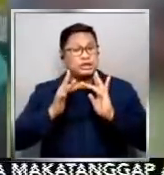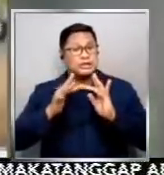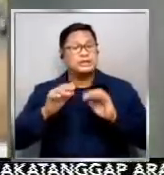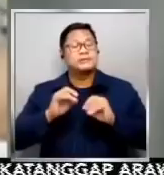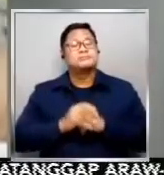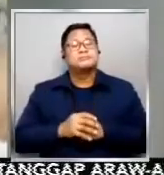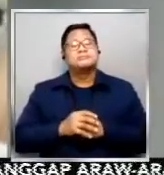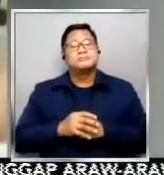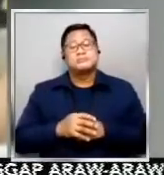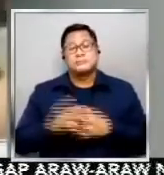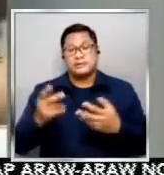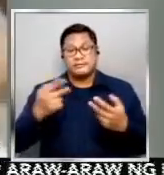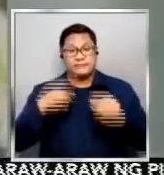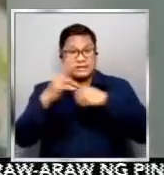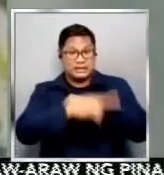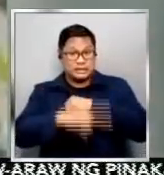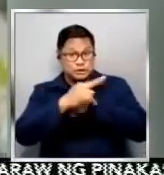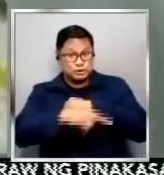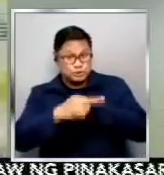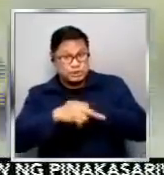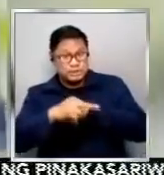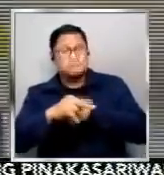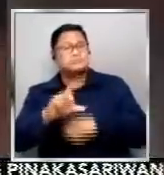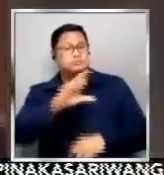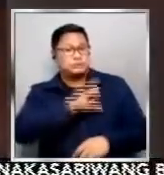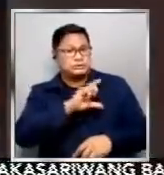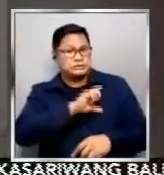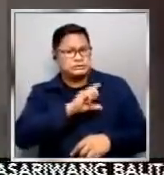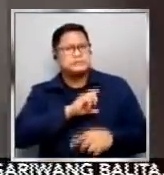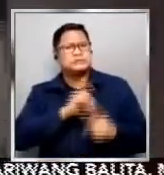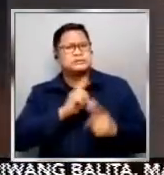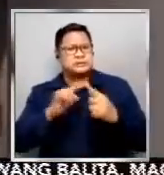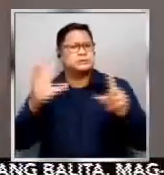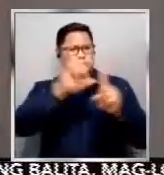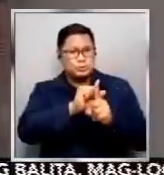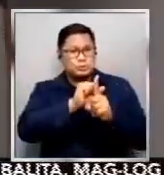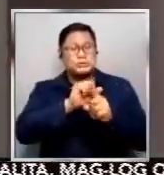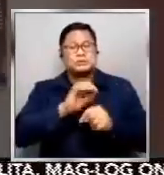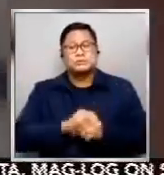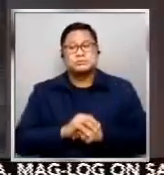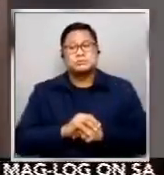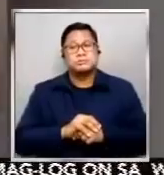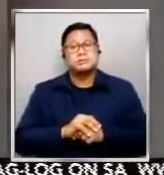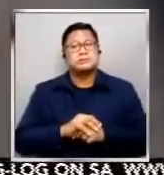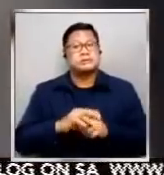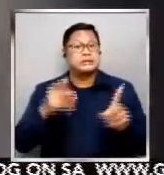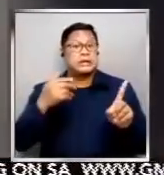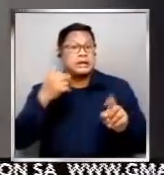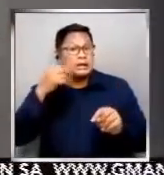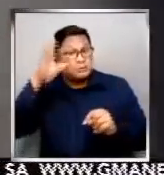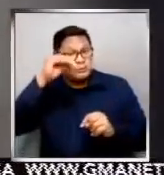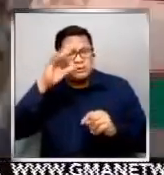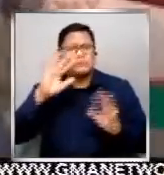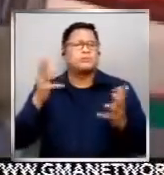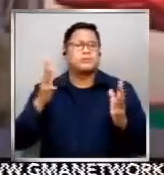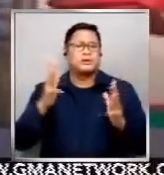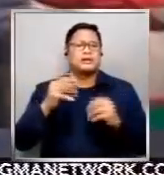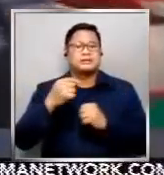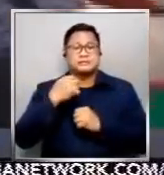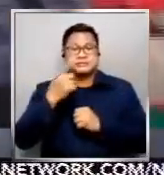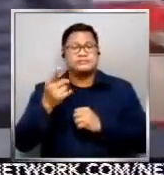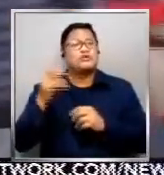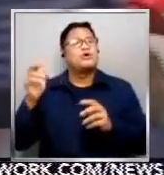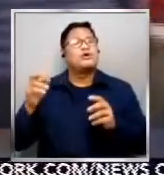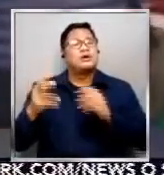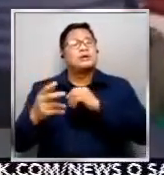Regional Anti-Cybercrime Unit 4A at na-entrap ang suspect. Hindi na nagbigay ng pahayag ang suspect na naharap sa reklamong robbery extortion, grave